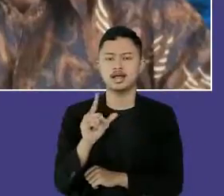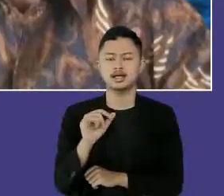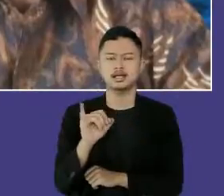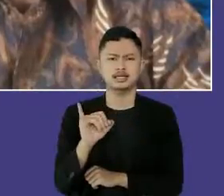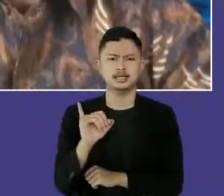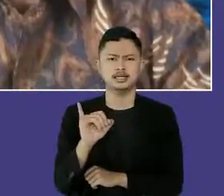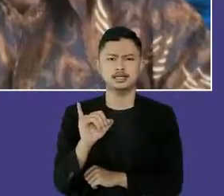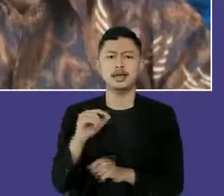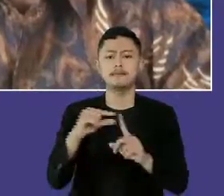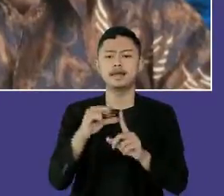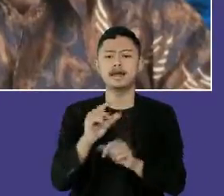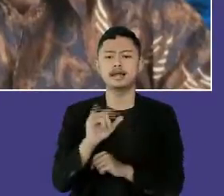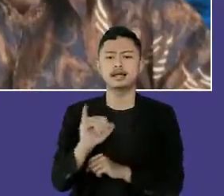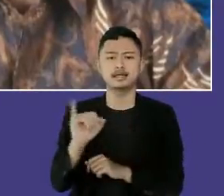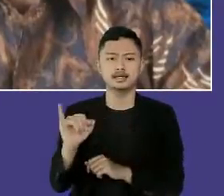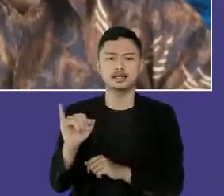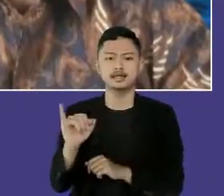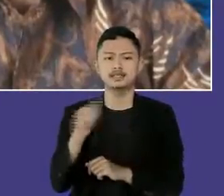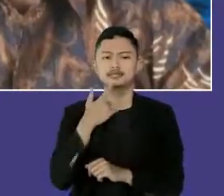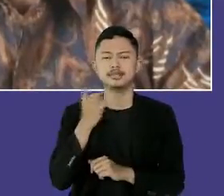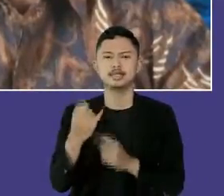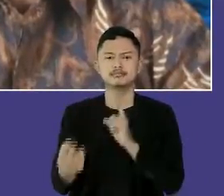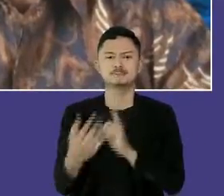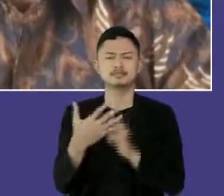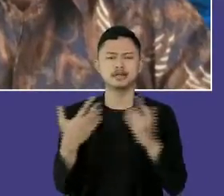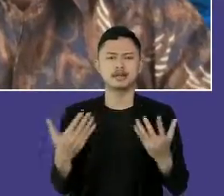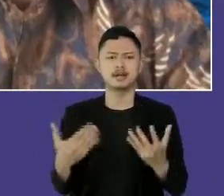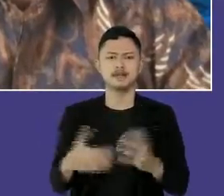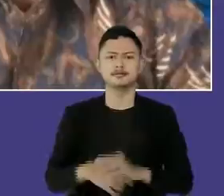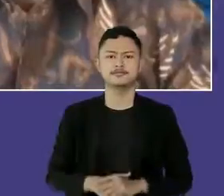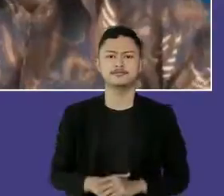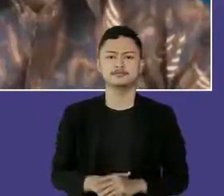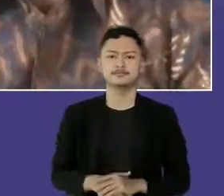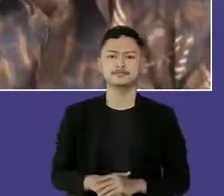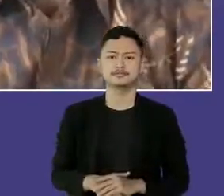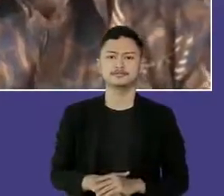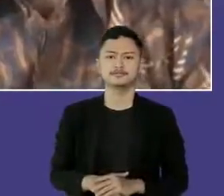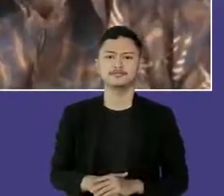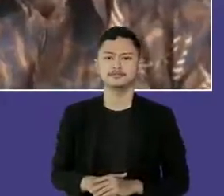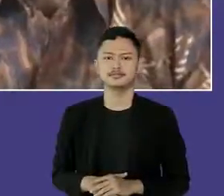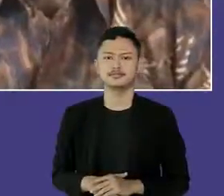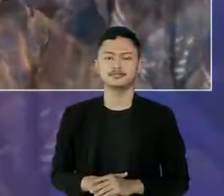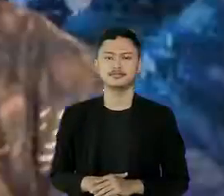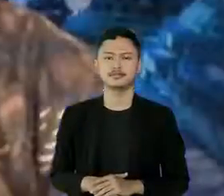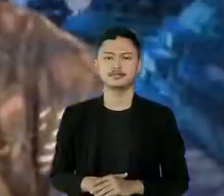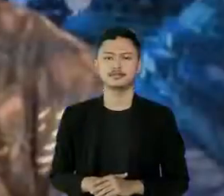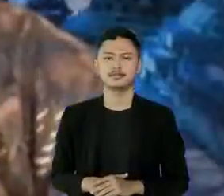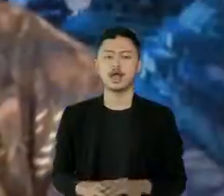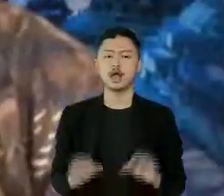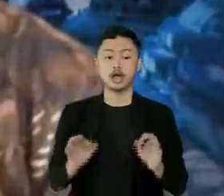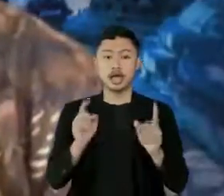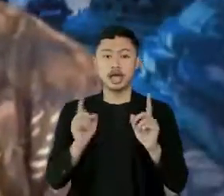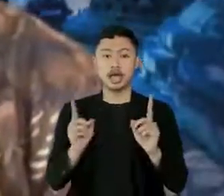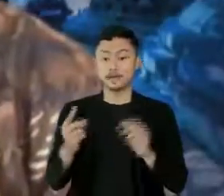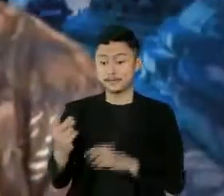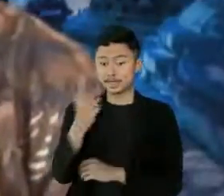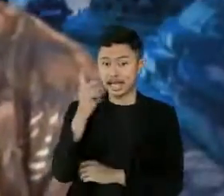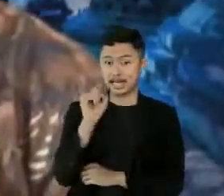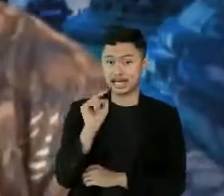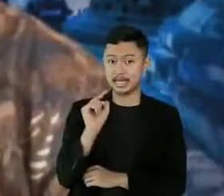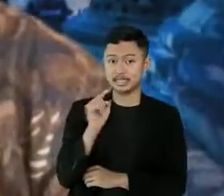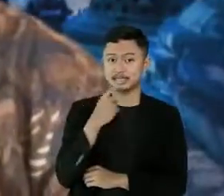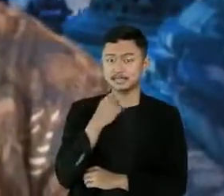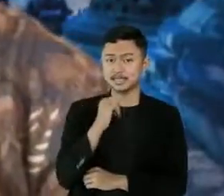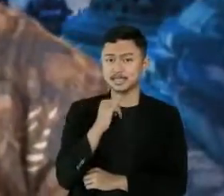memberikan support ya bagi industri yang terdampak. Ya, jadi kalau untuk apa namanya ini pertanyaan ini ya,